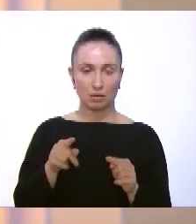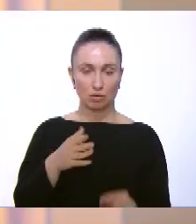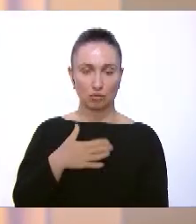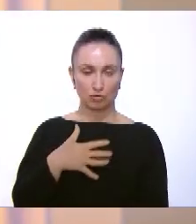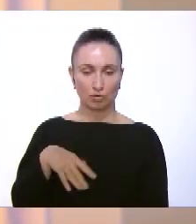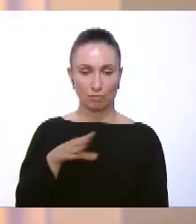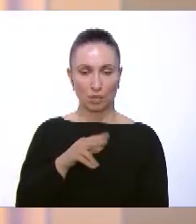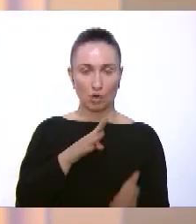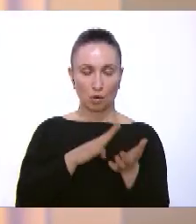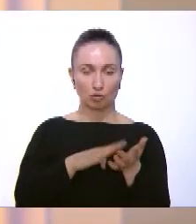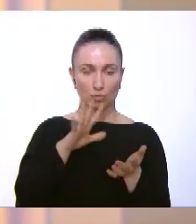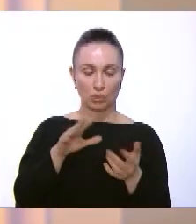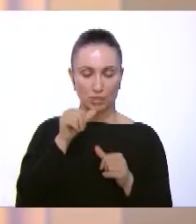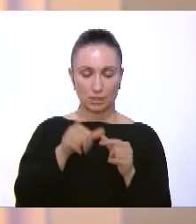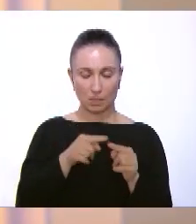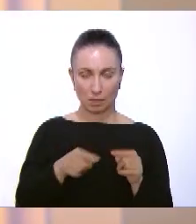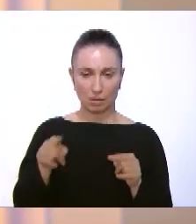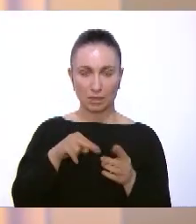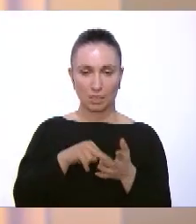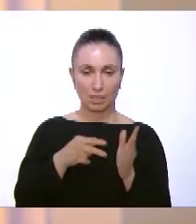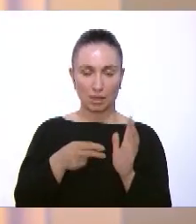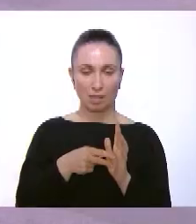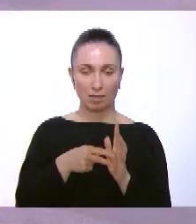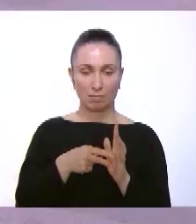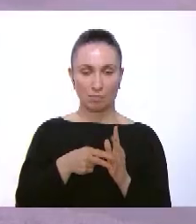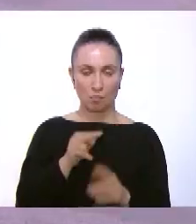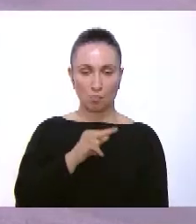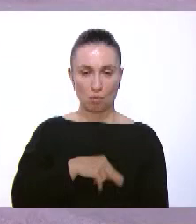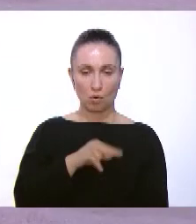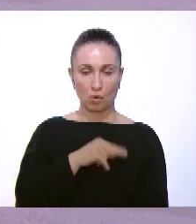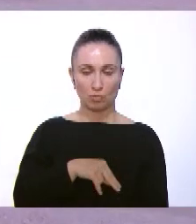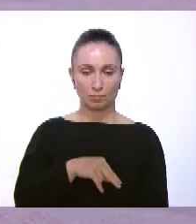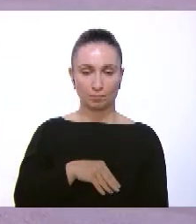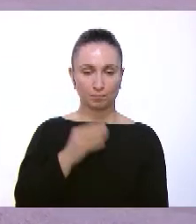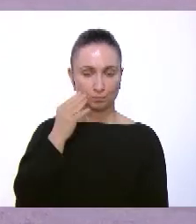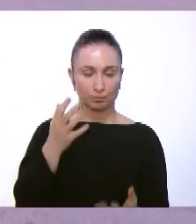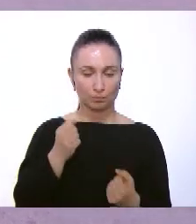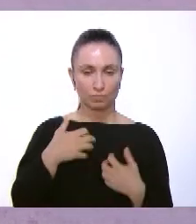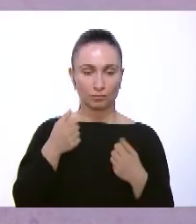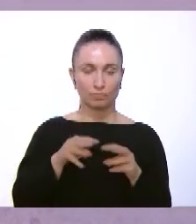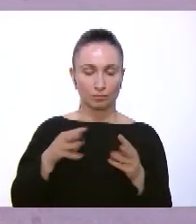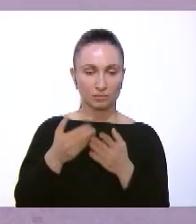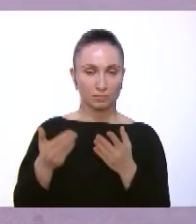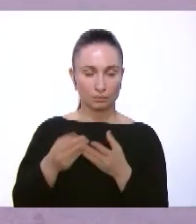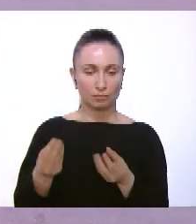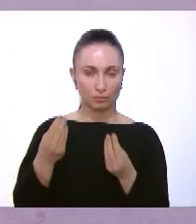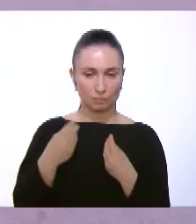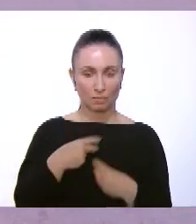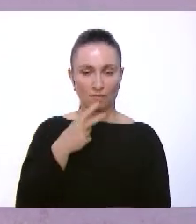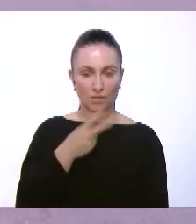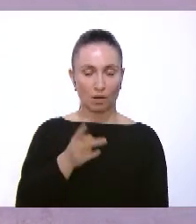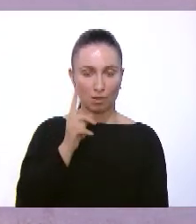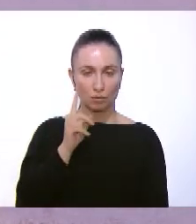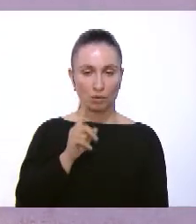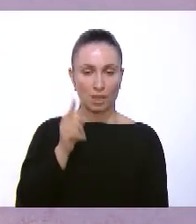ჩვენ 95 წლიდან ამ სტრატეგიით მუშაობთ, ვიზიარებთ ჯანმოს ყველა რეკომენდაციას და ვნახავთ, რომ